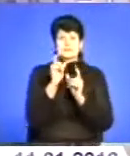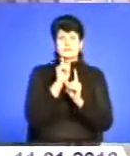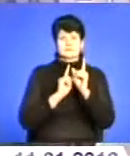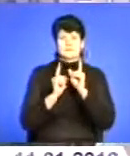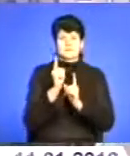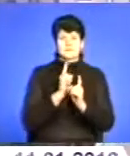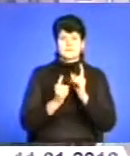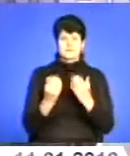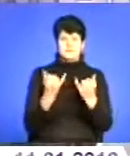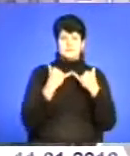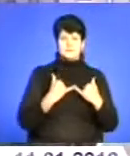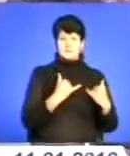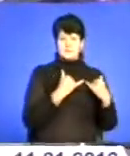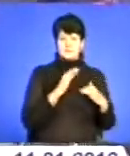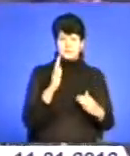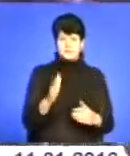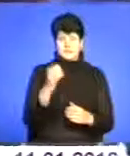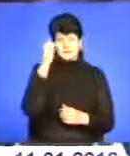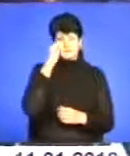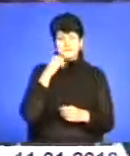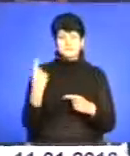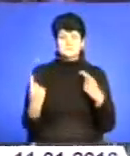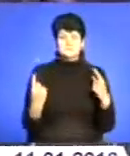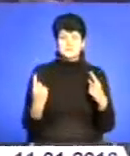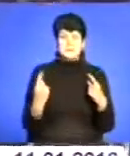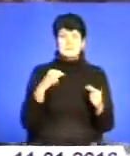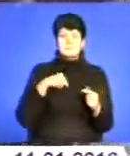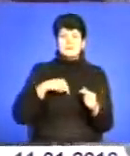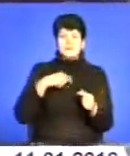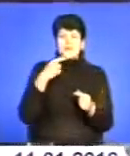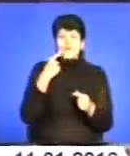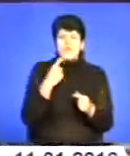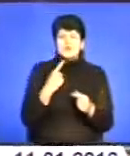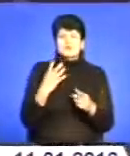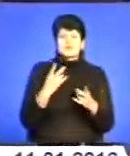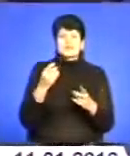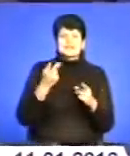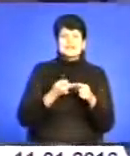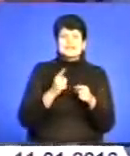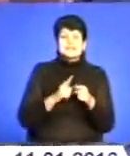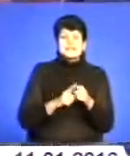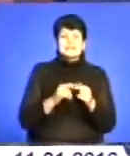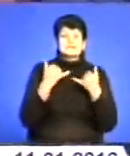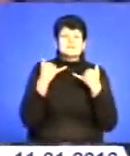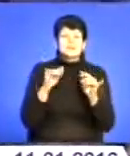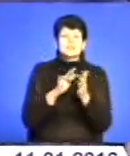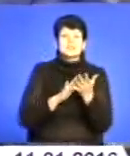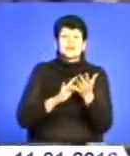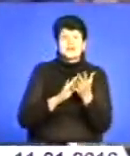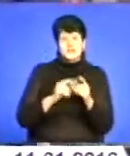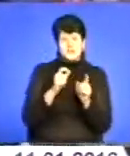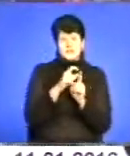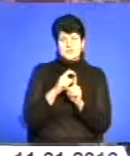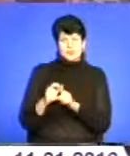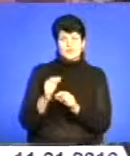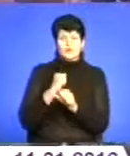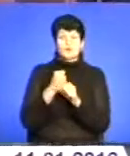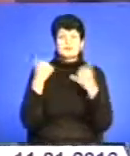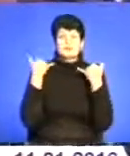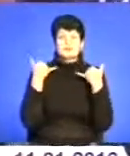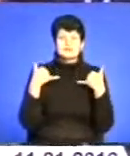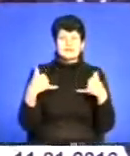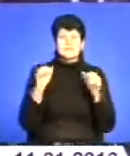тому дякуємо одне одному. Психологи кажуть, що слово «дякую» дійсно чарівне, здатне творити дива. Крім того, слова вдячності